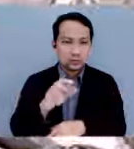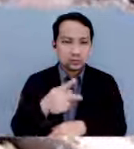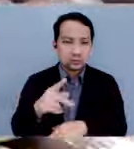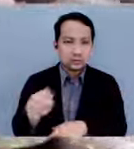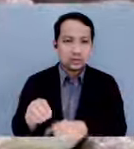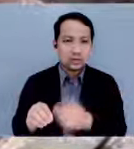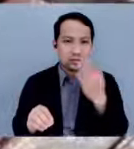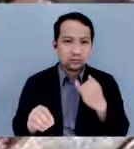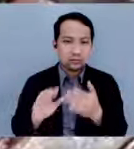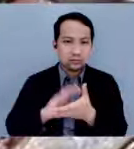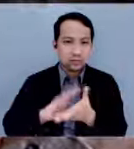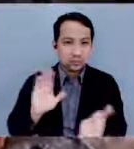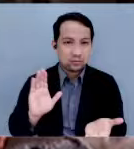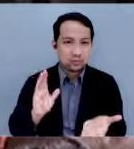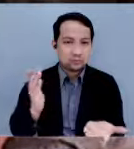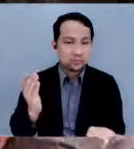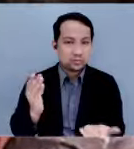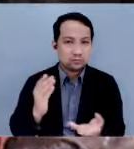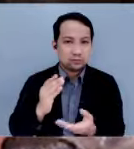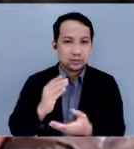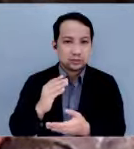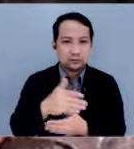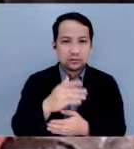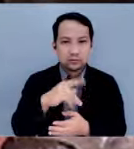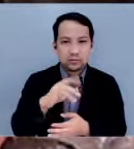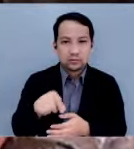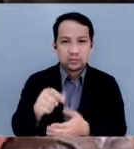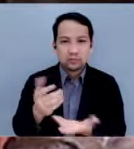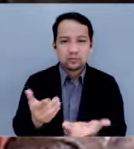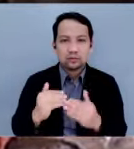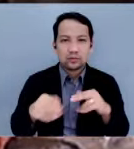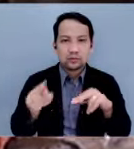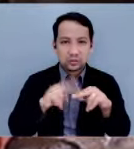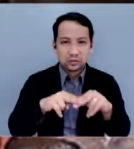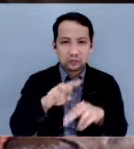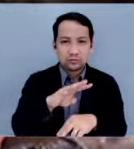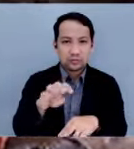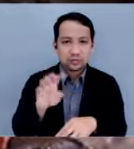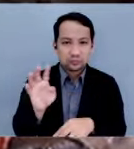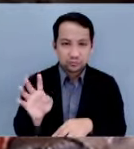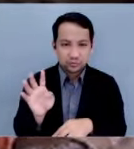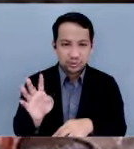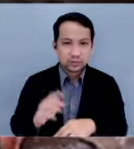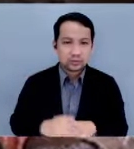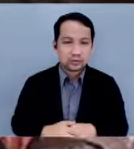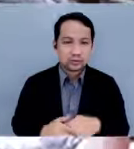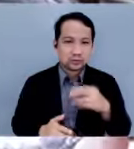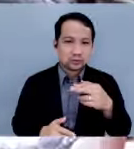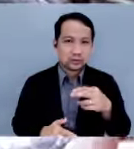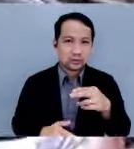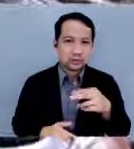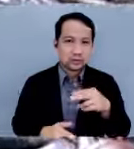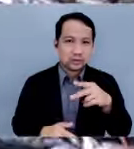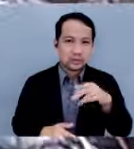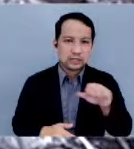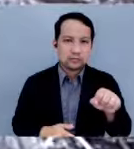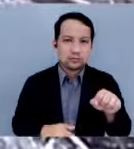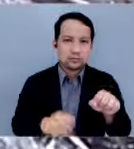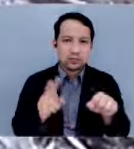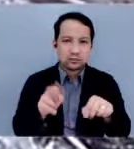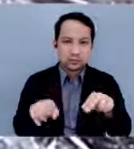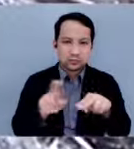nagmahal naman na ilang isda at seafood. Ang pampano ngayon, pumalo na sa 440 pesos. Ang hipon, nagmahal din ng 40 pesos.